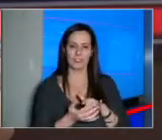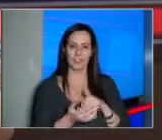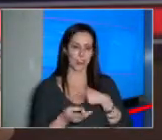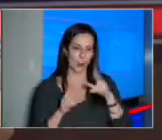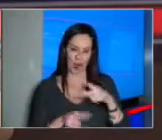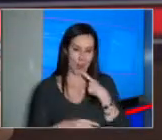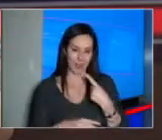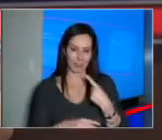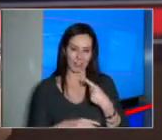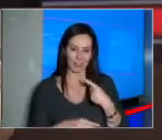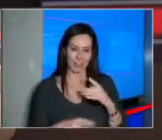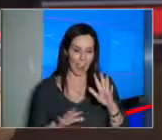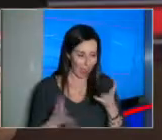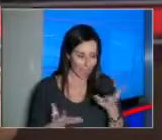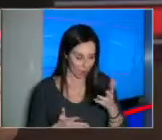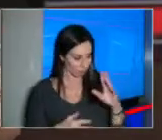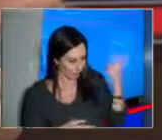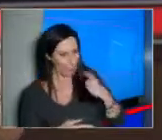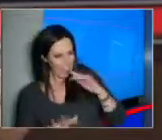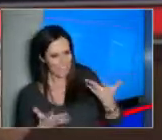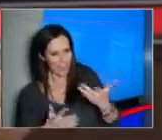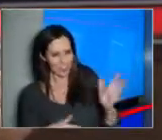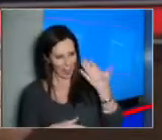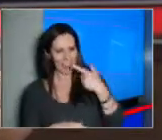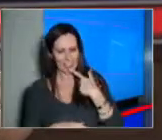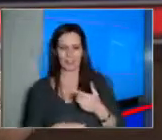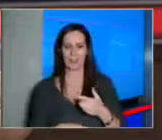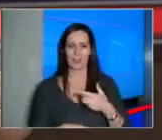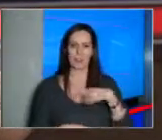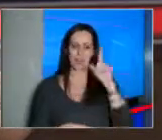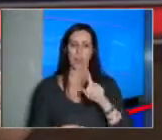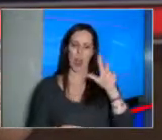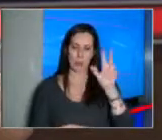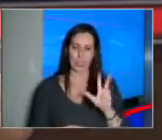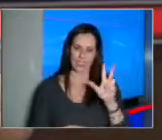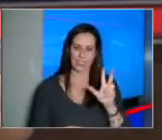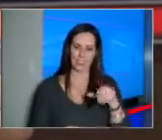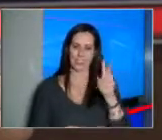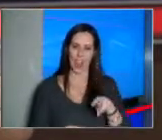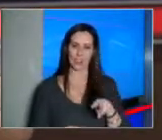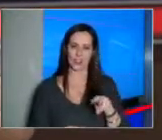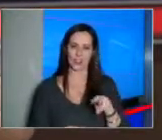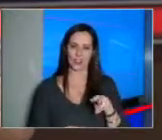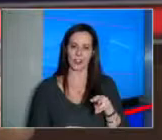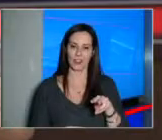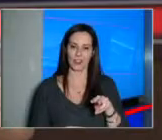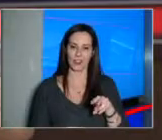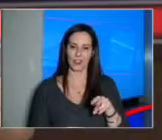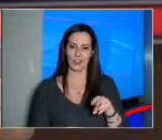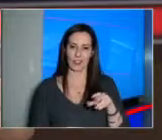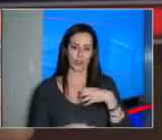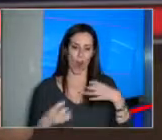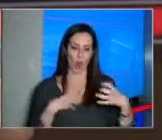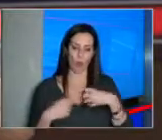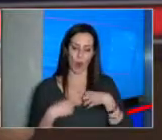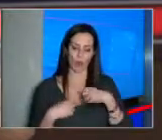יכולה להגיד גם איפה ומתי. בטח, כמובן, תעשי פלאגים למה שבא לך. אז בראשון למרץ יש בעצם ליין הופעות שנקרא